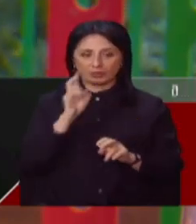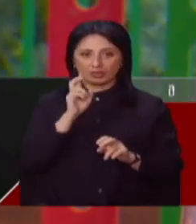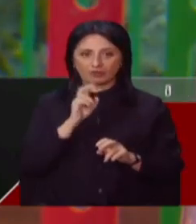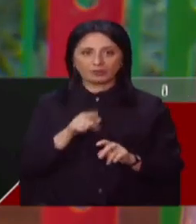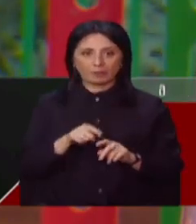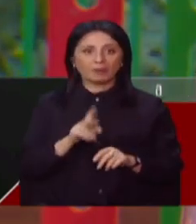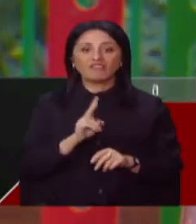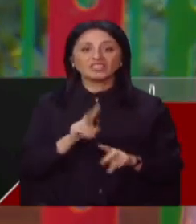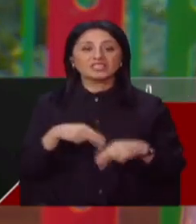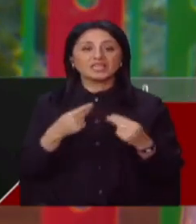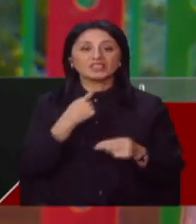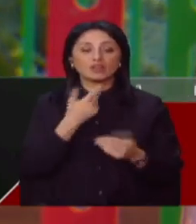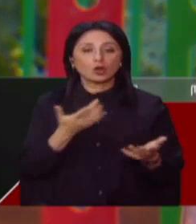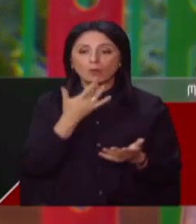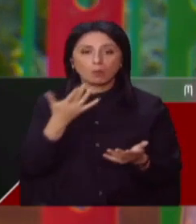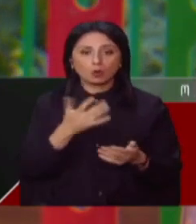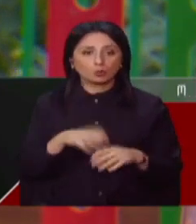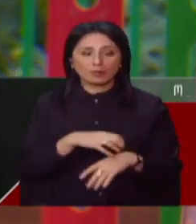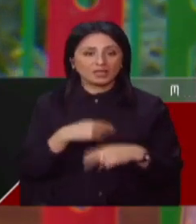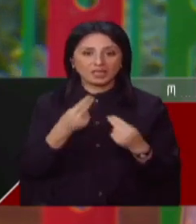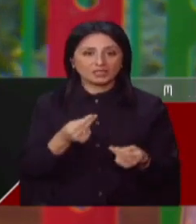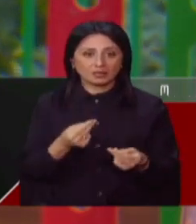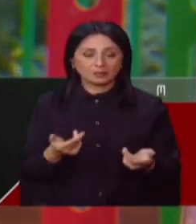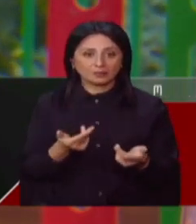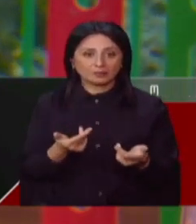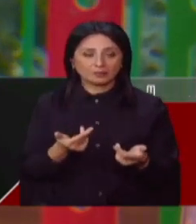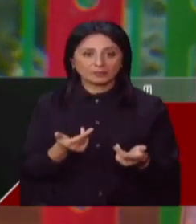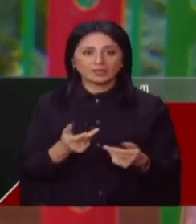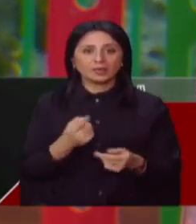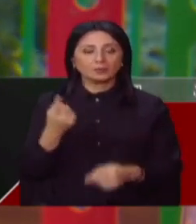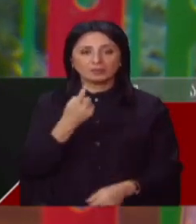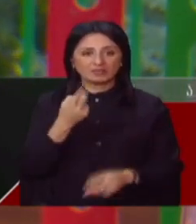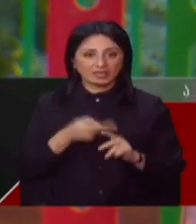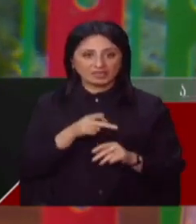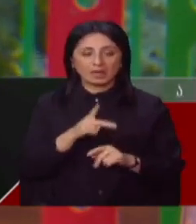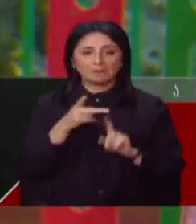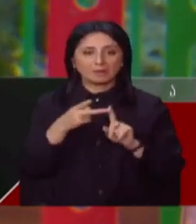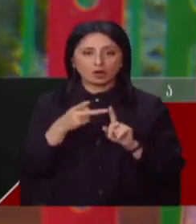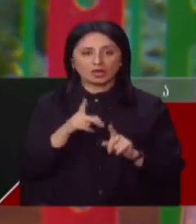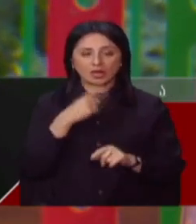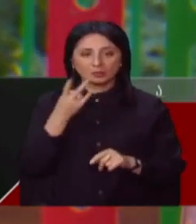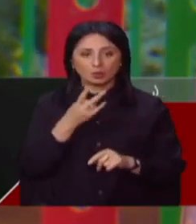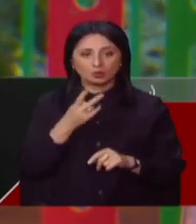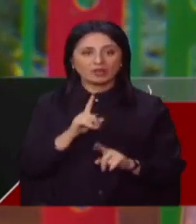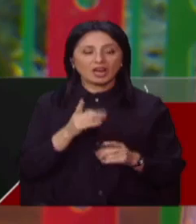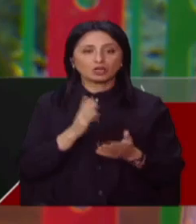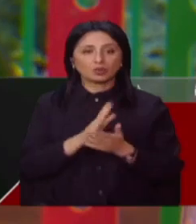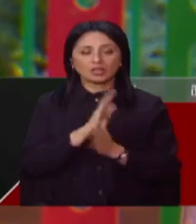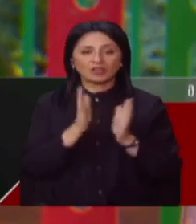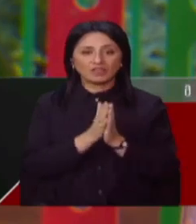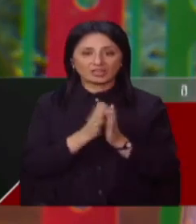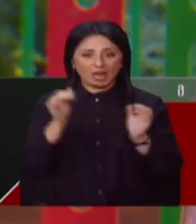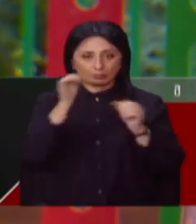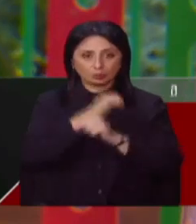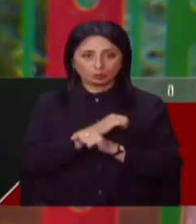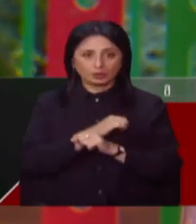მთავრობაზე. ხო, მაშინ ვის აძლევ ხმას, რომელ პოლიტიკურ პარტიას აძლევ, ხო? პირველი ეს არის. მეორე, რა თქმა უნდა, რატო არის ეს ყველაფერი